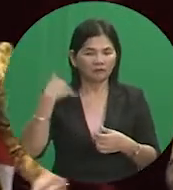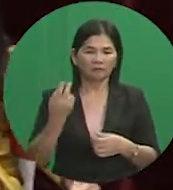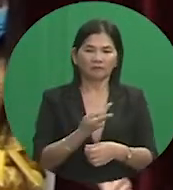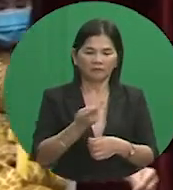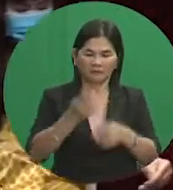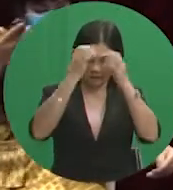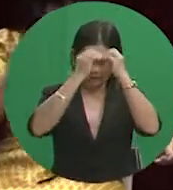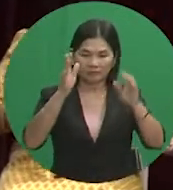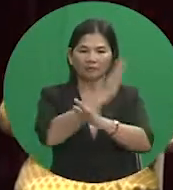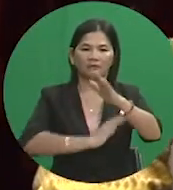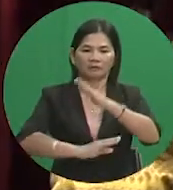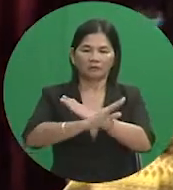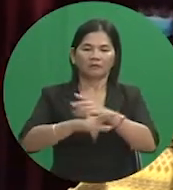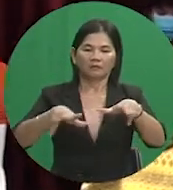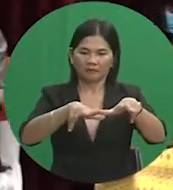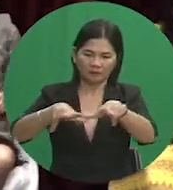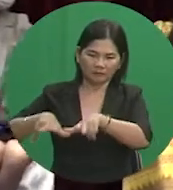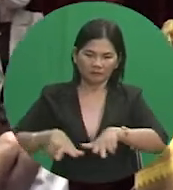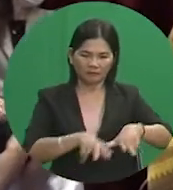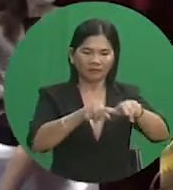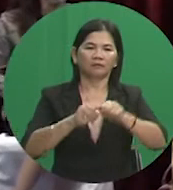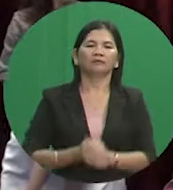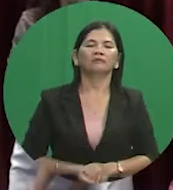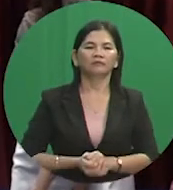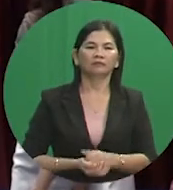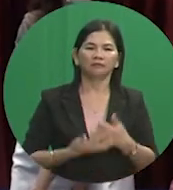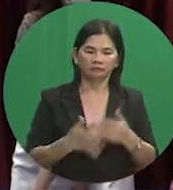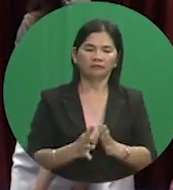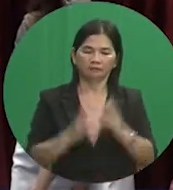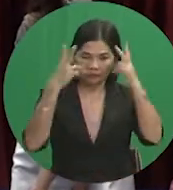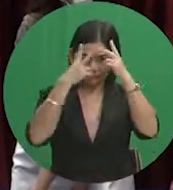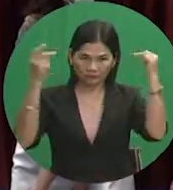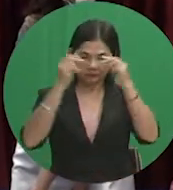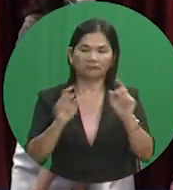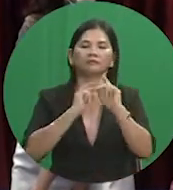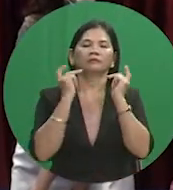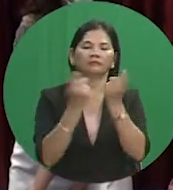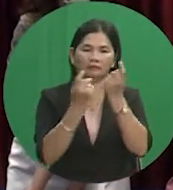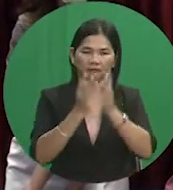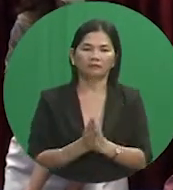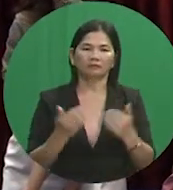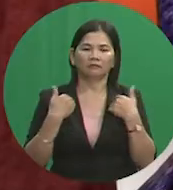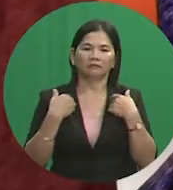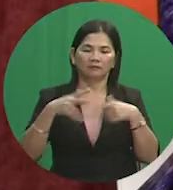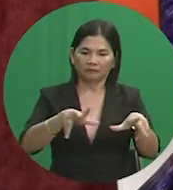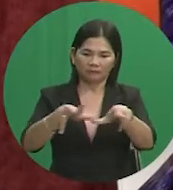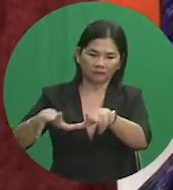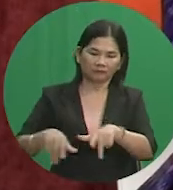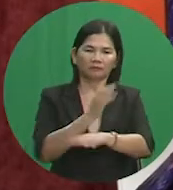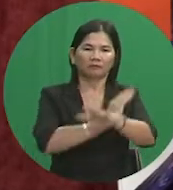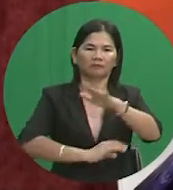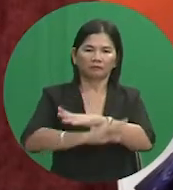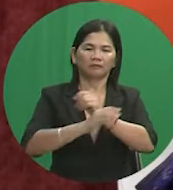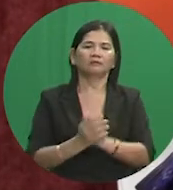รวงสกุบเกิดจะไต่ตะยุติชนเนื่องอยู่เวนิตสัมปติเนื่องมันไตรเนี่ยการอยู่กับฐานกรมประชาสกรรมเพียบชนปีกา